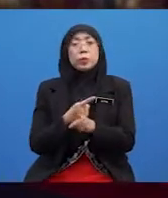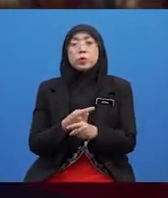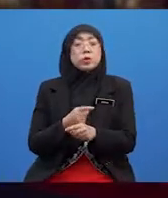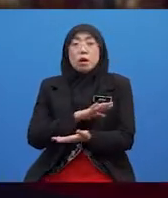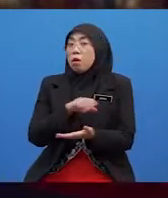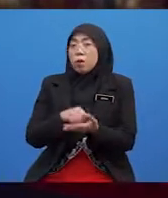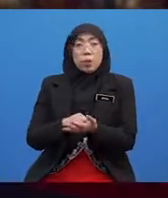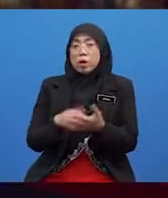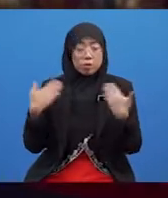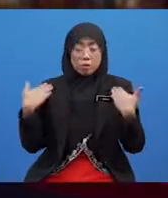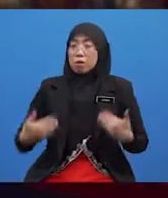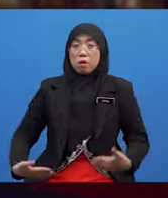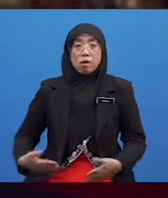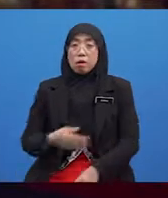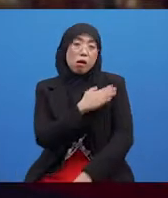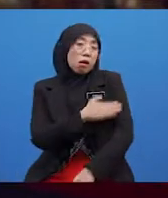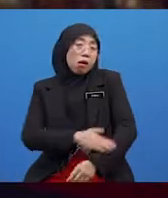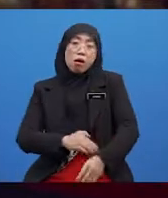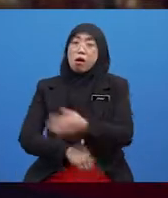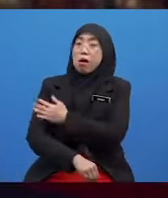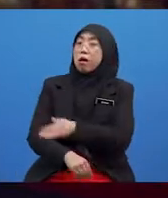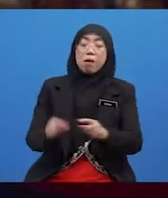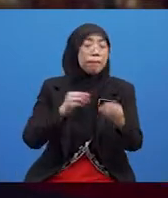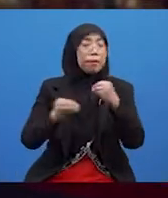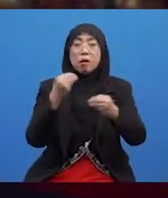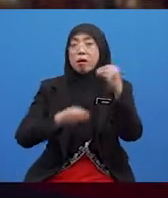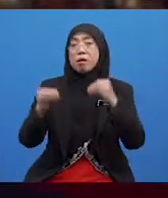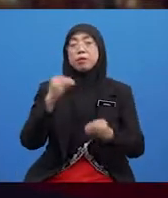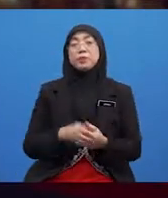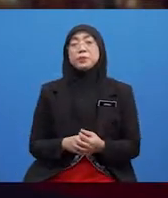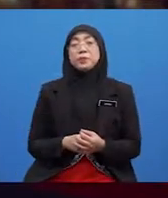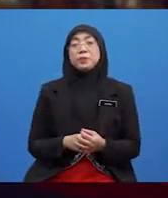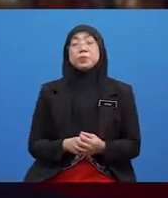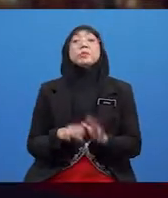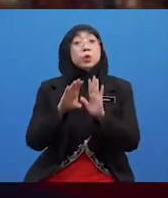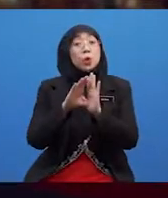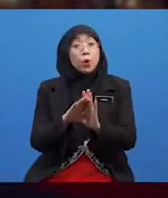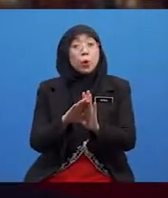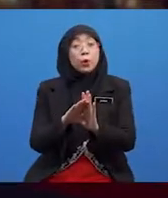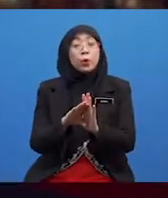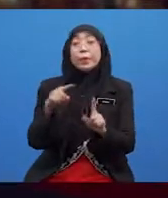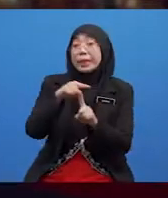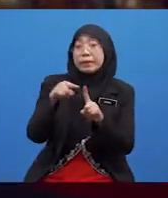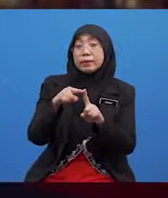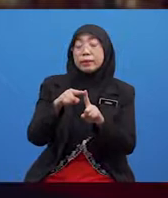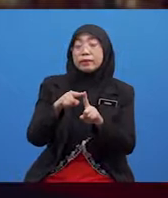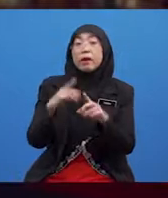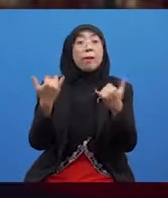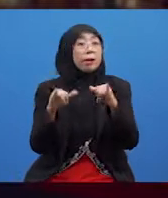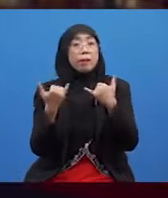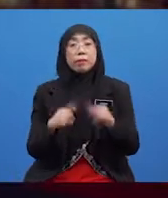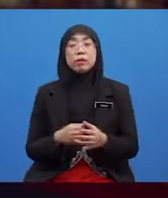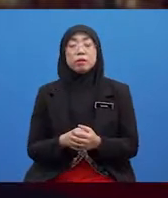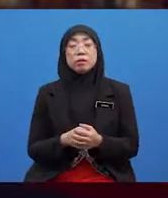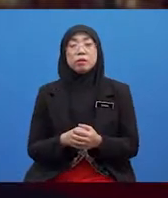fizikal dengan menggunakan pelbagai jenis sistem otot rangka pada tubuhnya. Individu tersebut